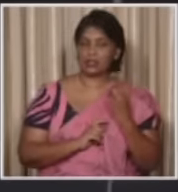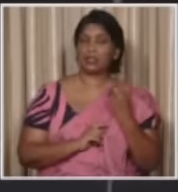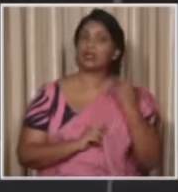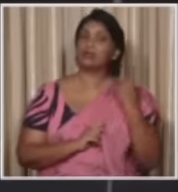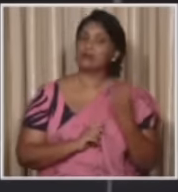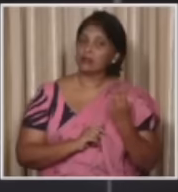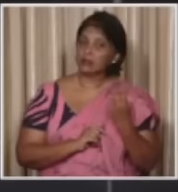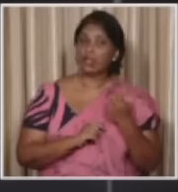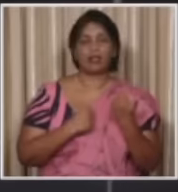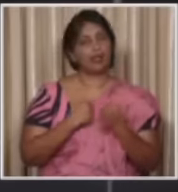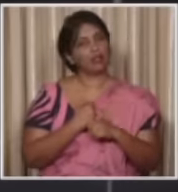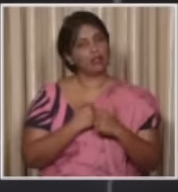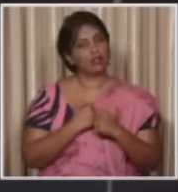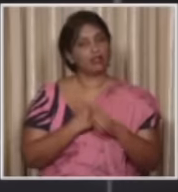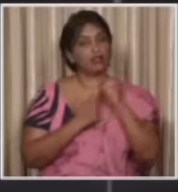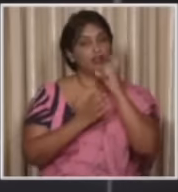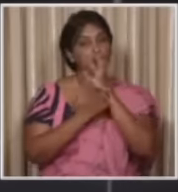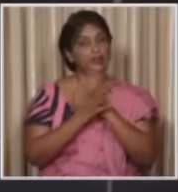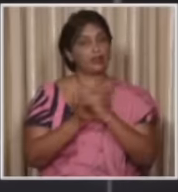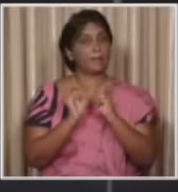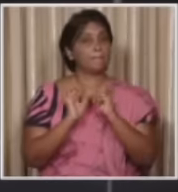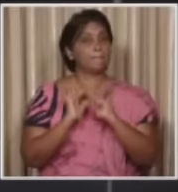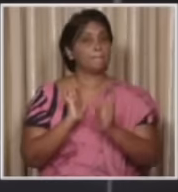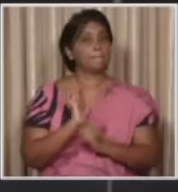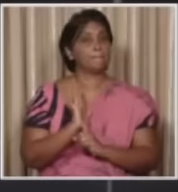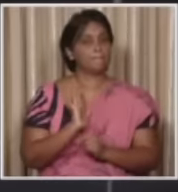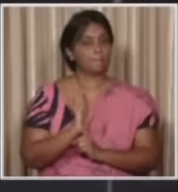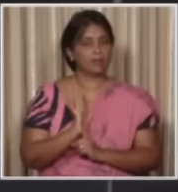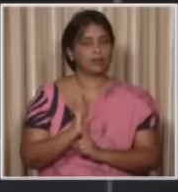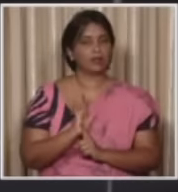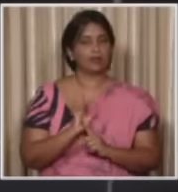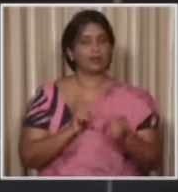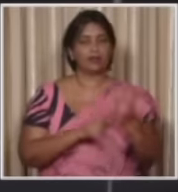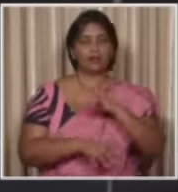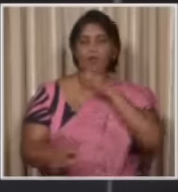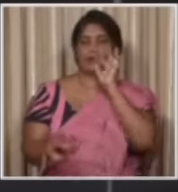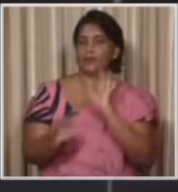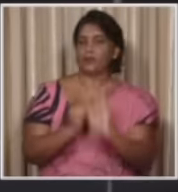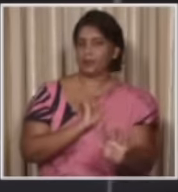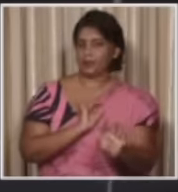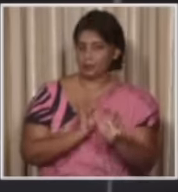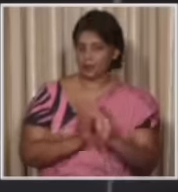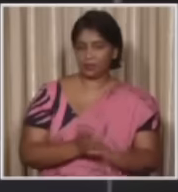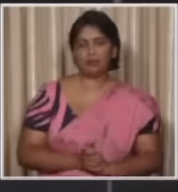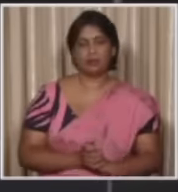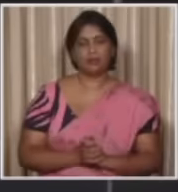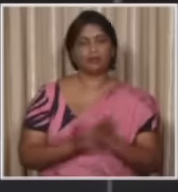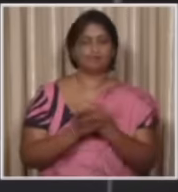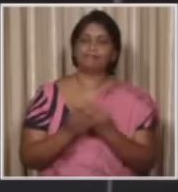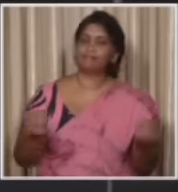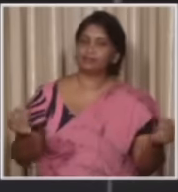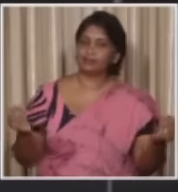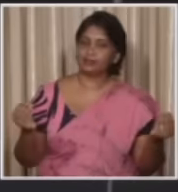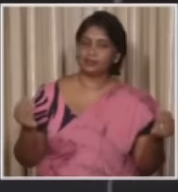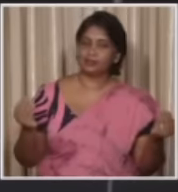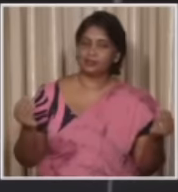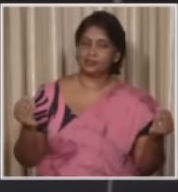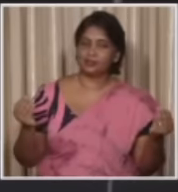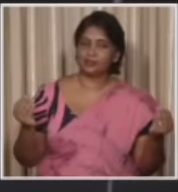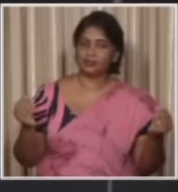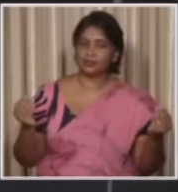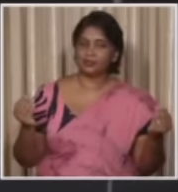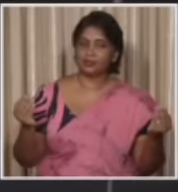2006 හැදුවා ව්‍යවස්ථා කැටුම්පත මේ සභාවේදී පිච්චුවා ඒක එතනින් ඒක ඉවරයි